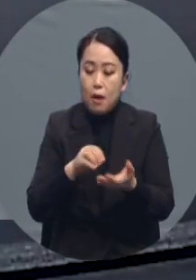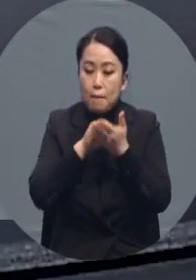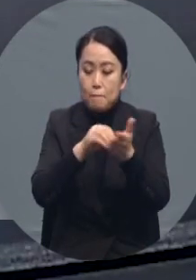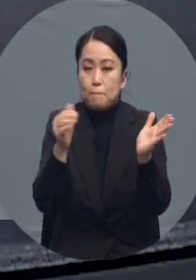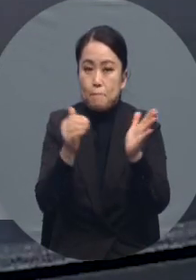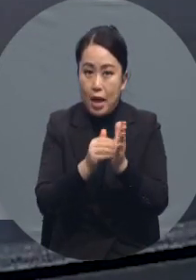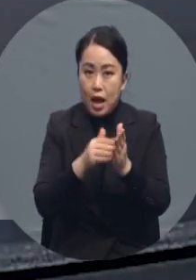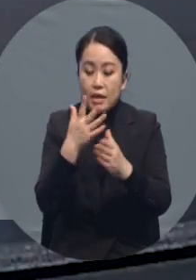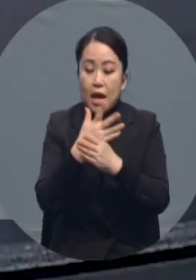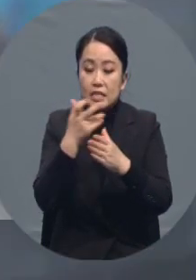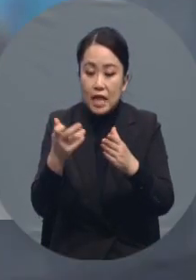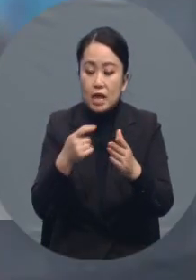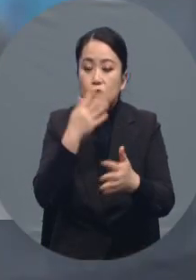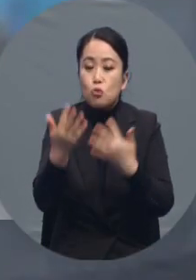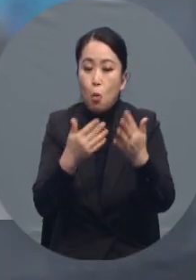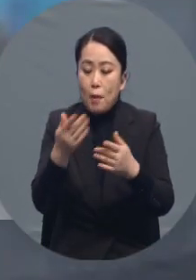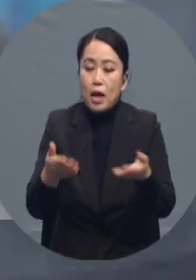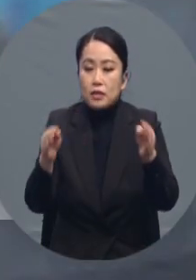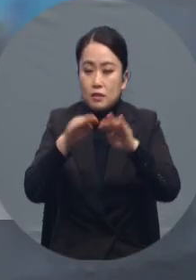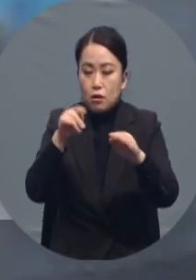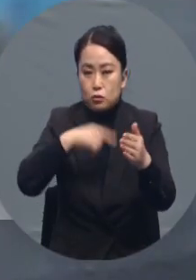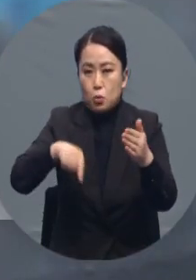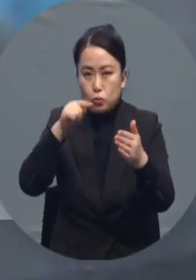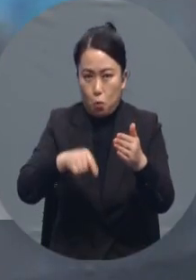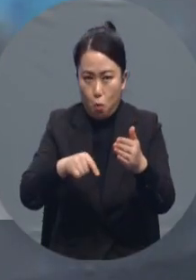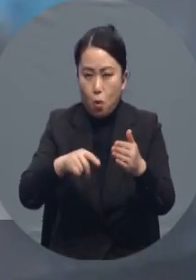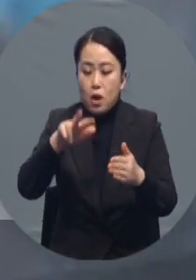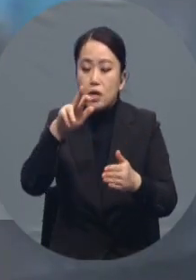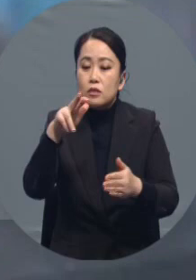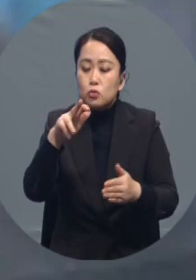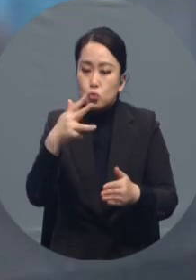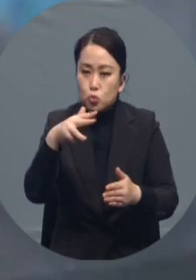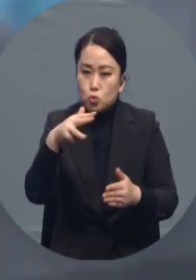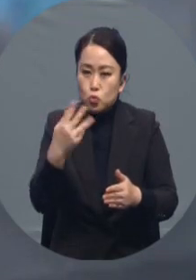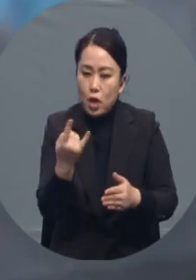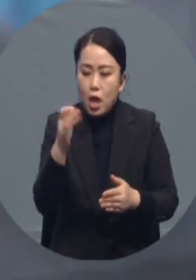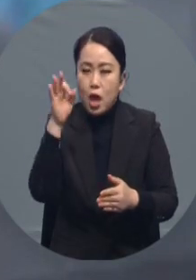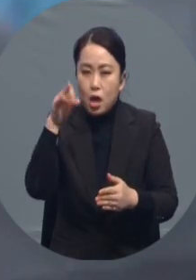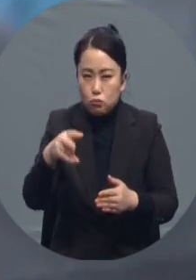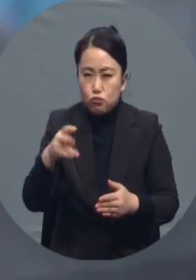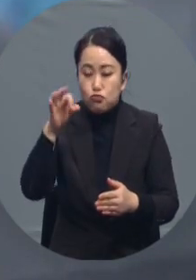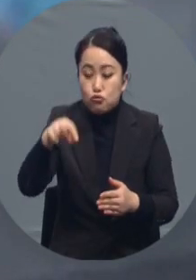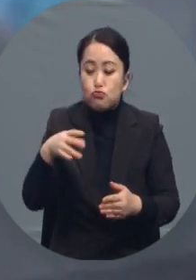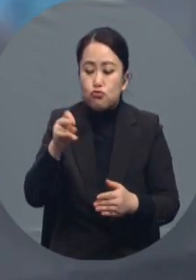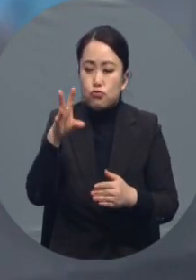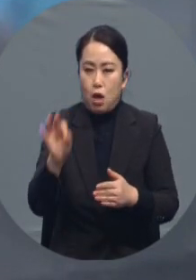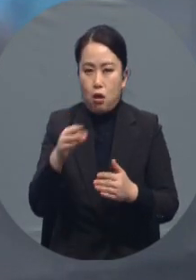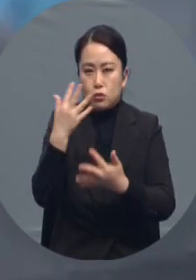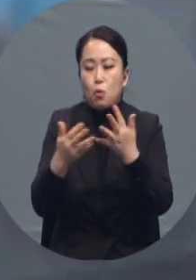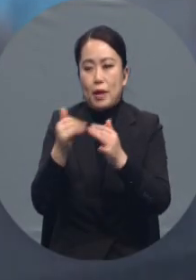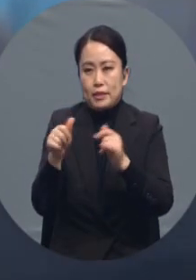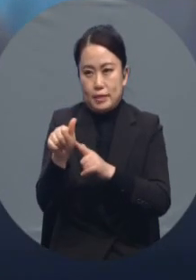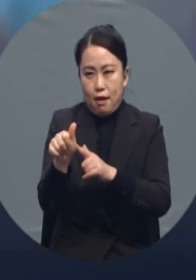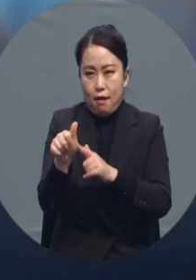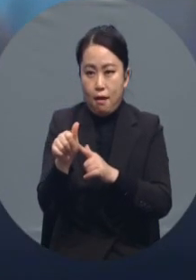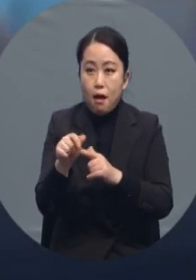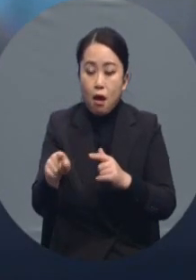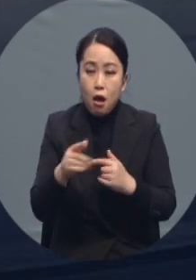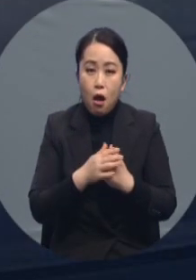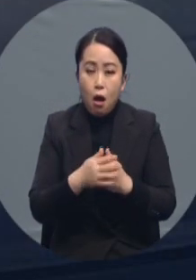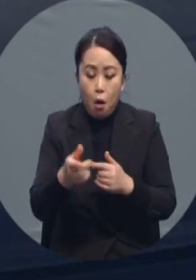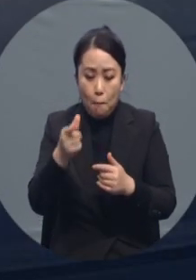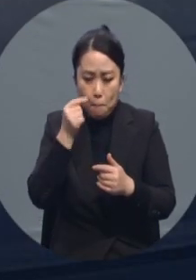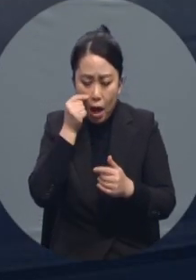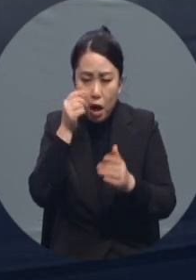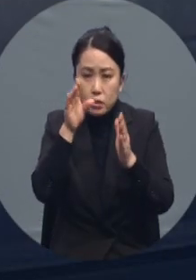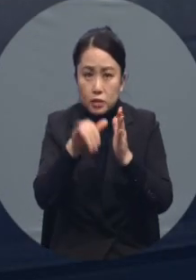양산소방서 소속 최우영 소방사 출근길에 사고를 목격하고 달려온 것입니다 현장을 목격했을 당시에